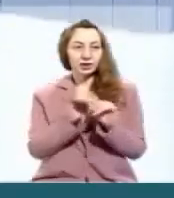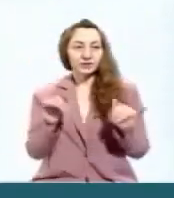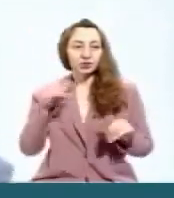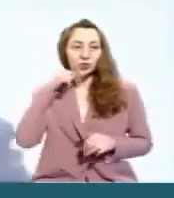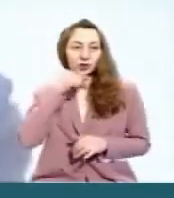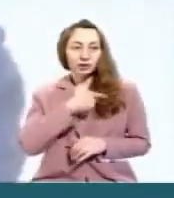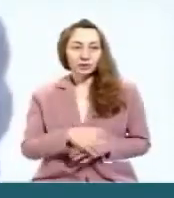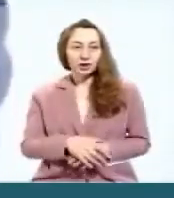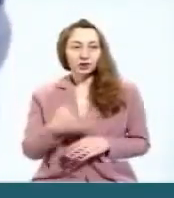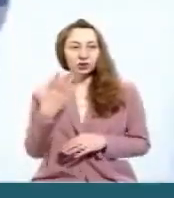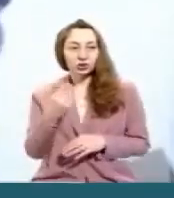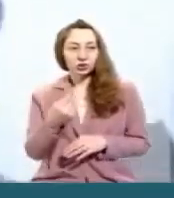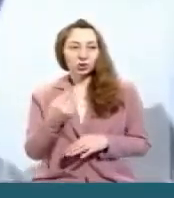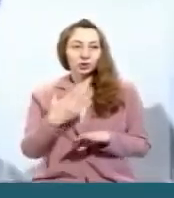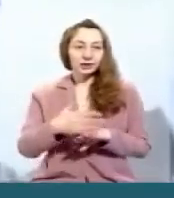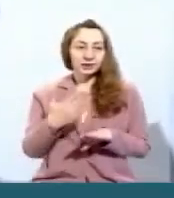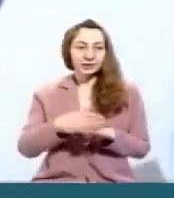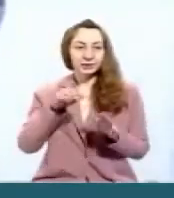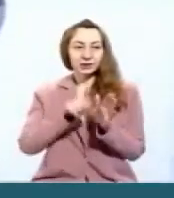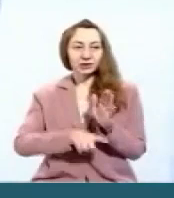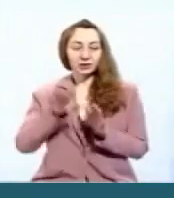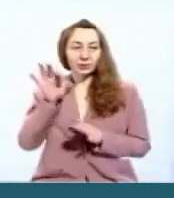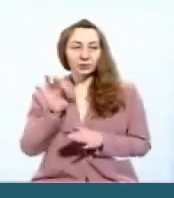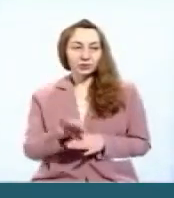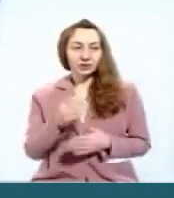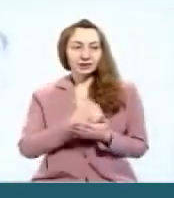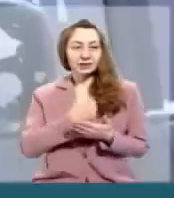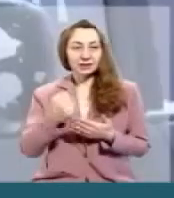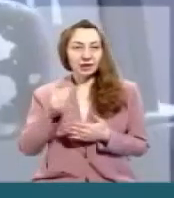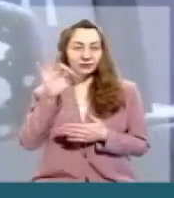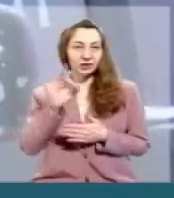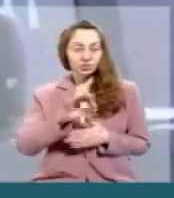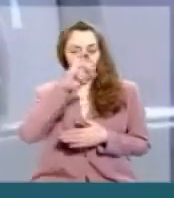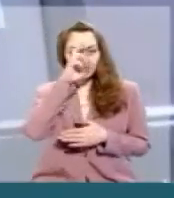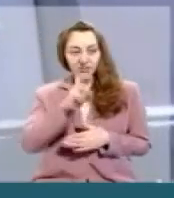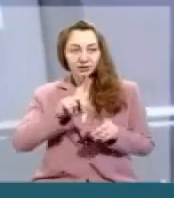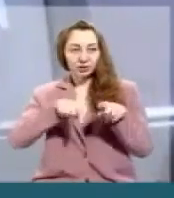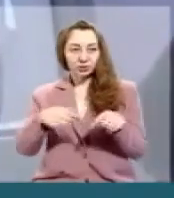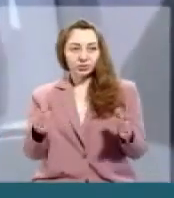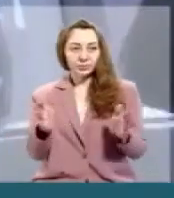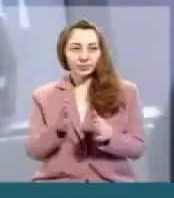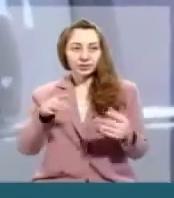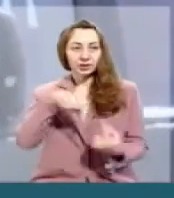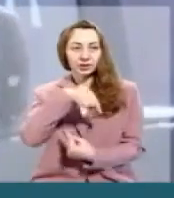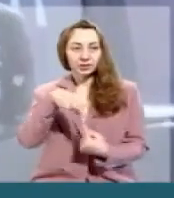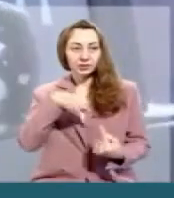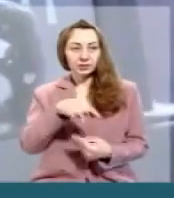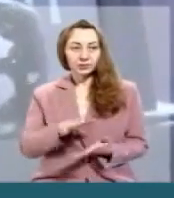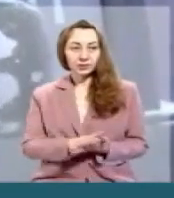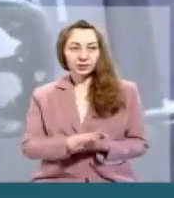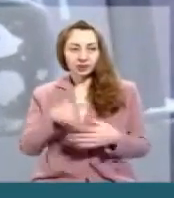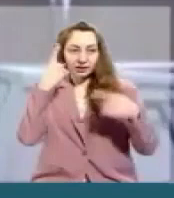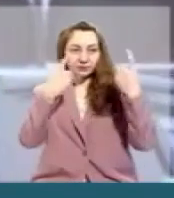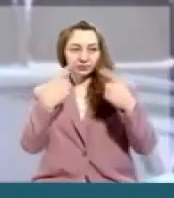тигізетін басты фактор. Мемлекет жас кәсіпкерлерге төмен пайыздық мөлшерлемелі несиеден бөлек ақпараттық кеңес, кәсіпкерлік